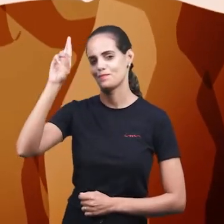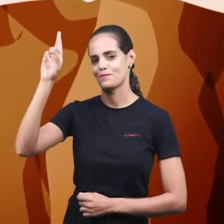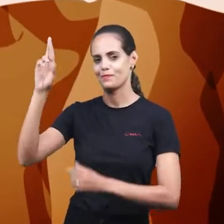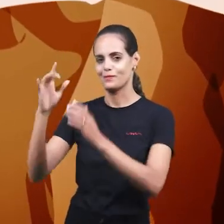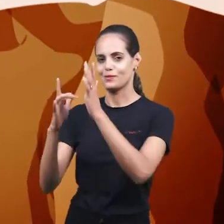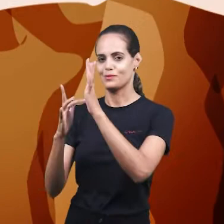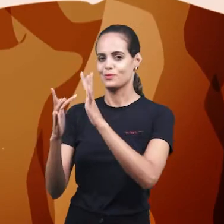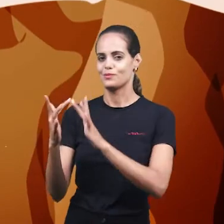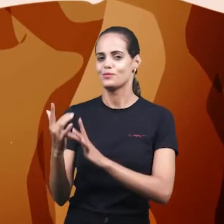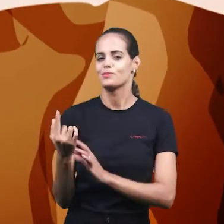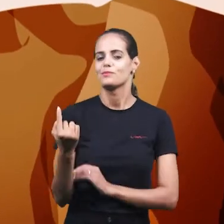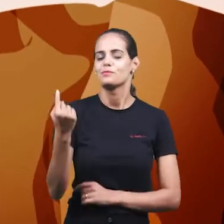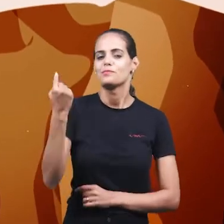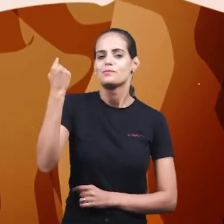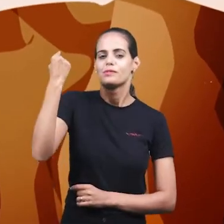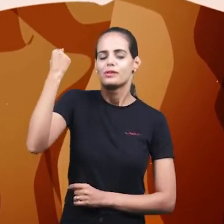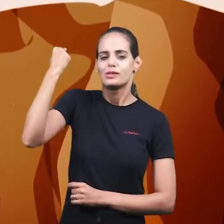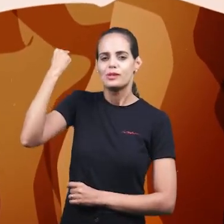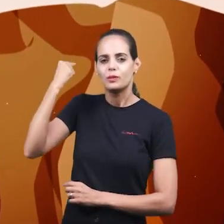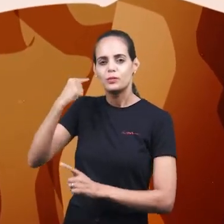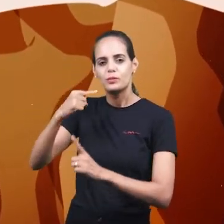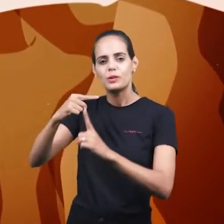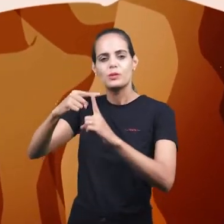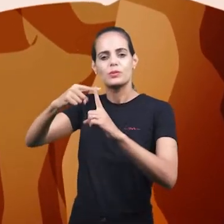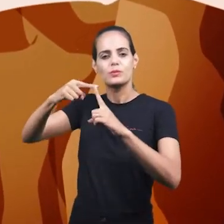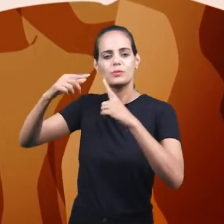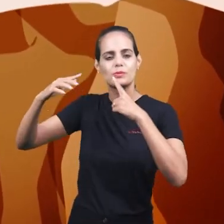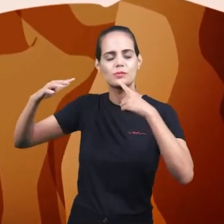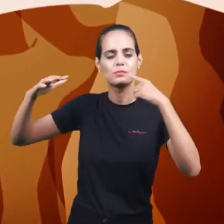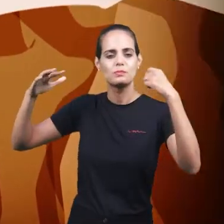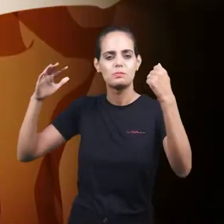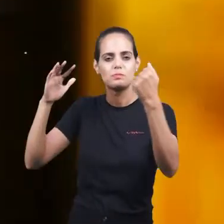Господь Иисус пролил за нас